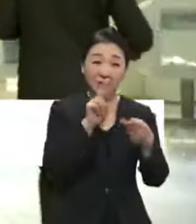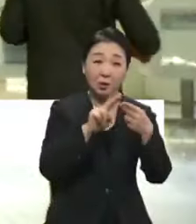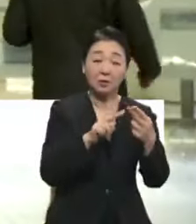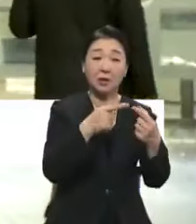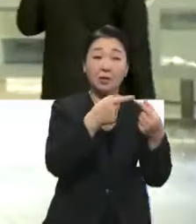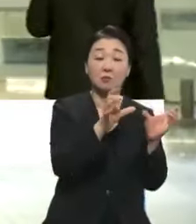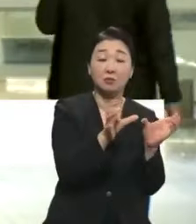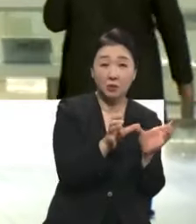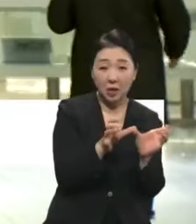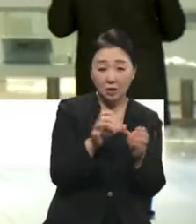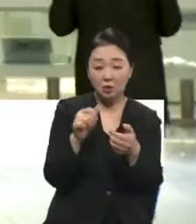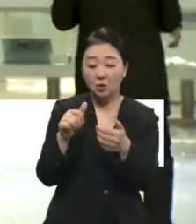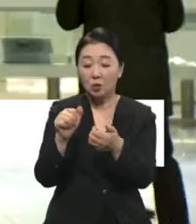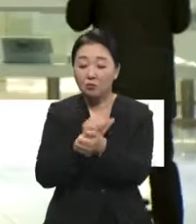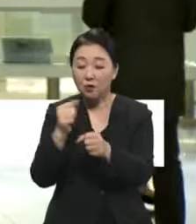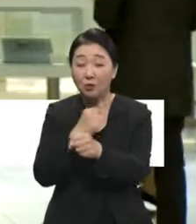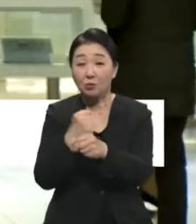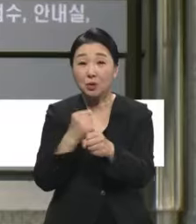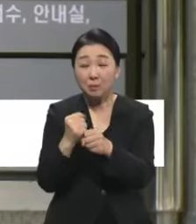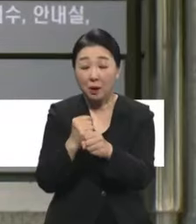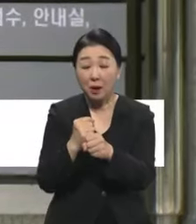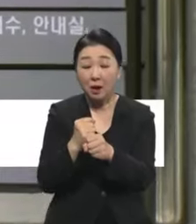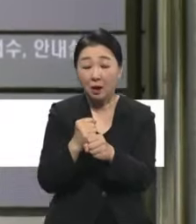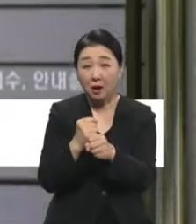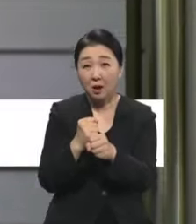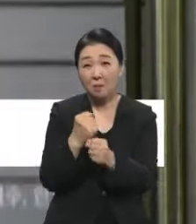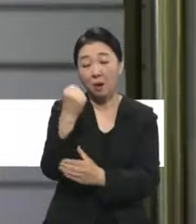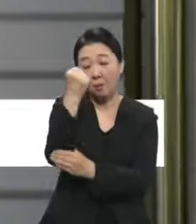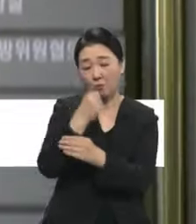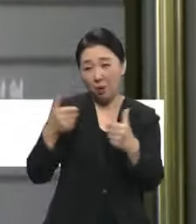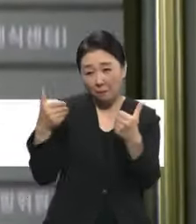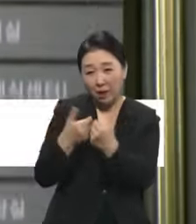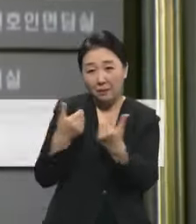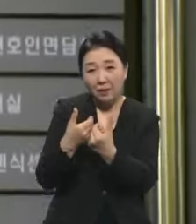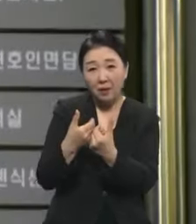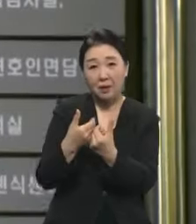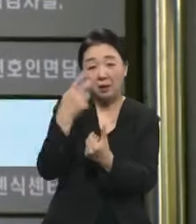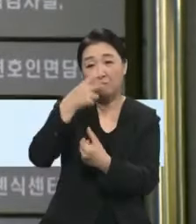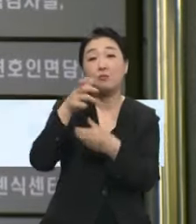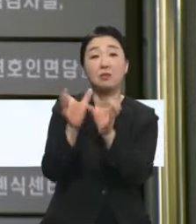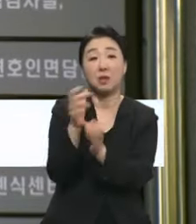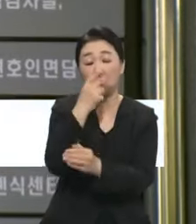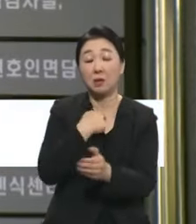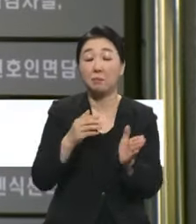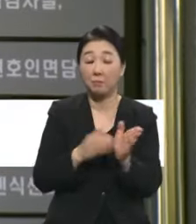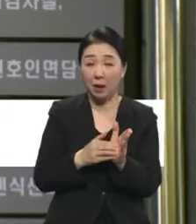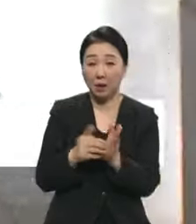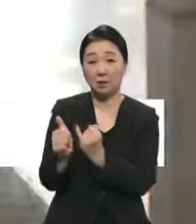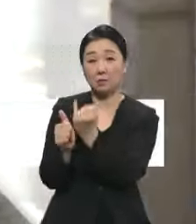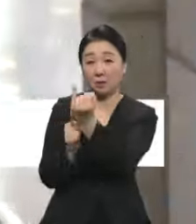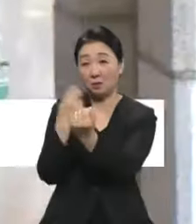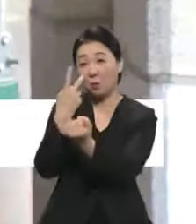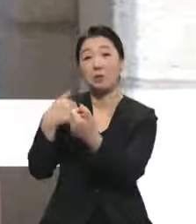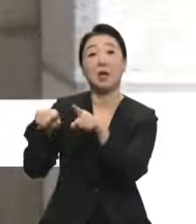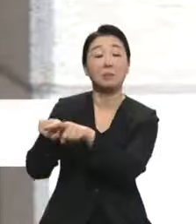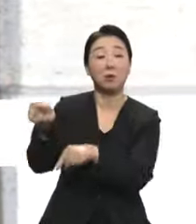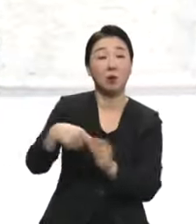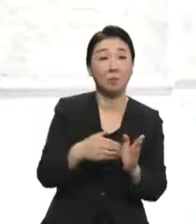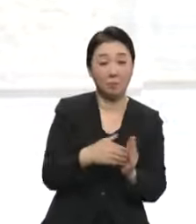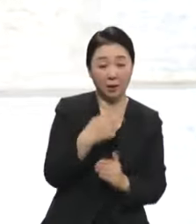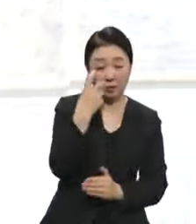주가 조작 사건은 반부패 수사 2부장이 직접 조사했습니다. 김 여사 측에서도 변호인을 따로 선임했고